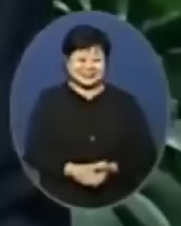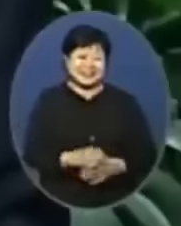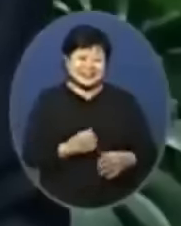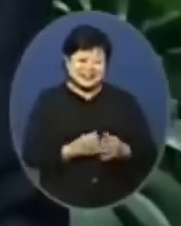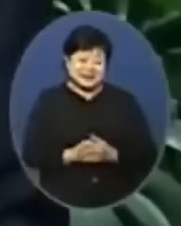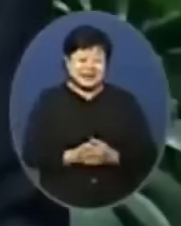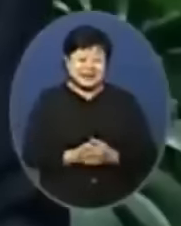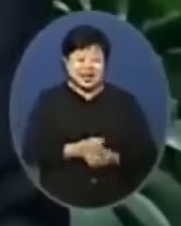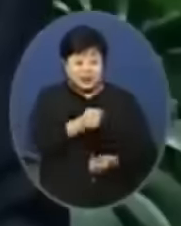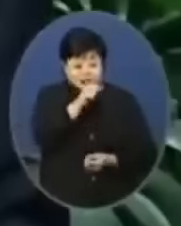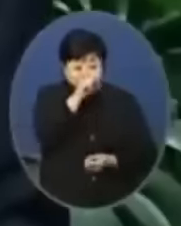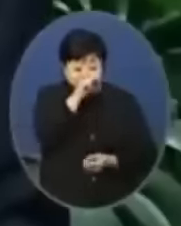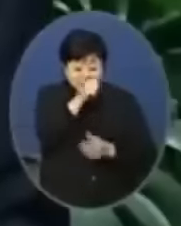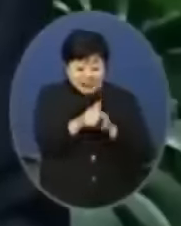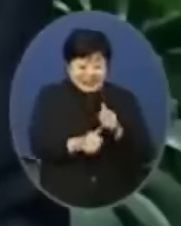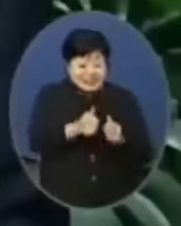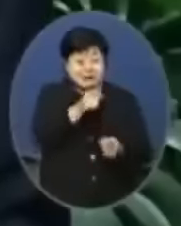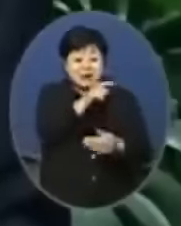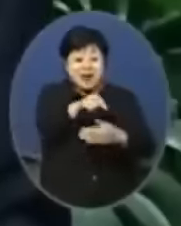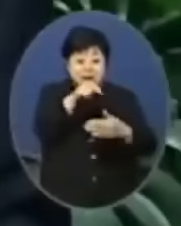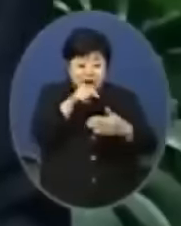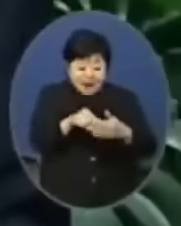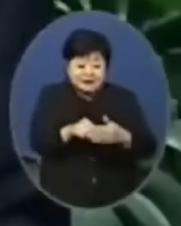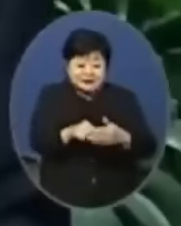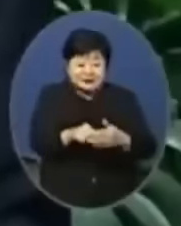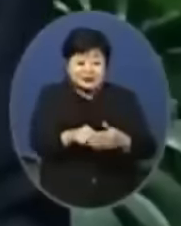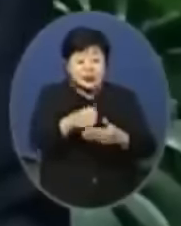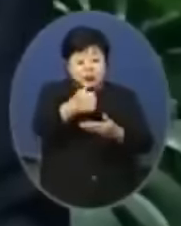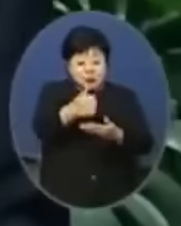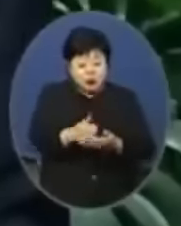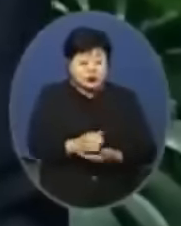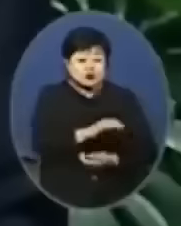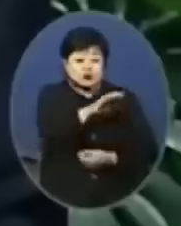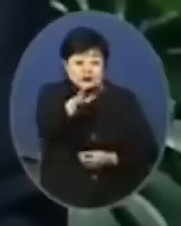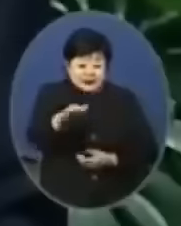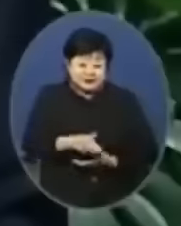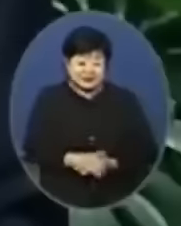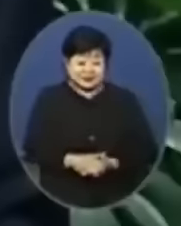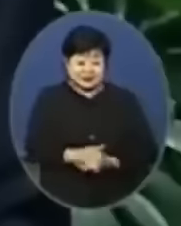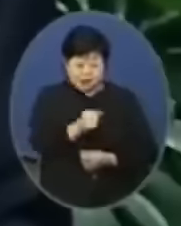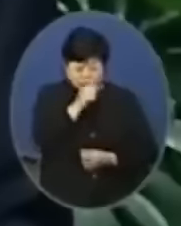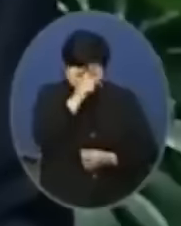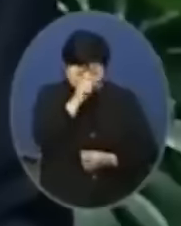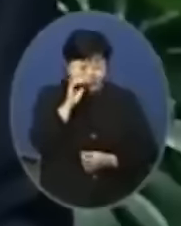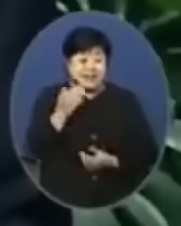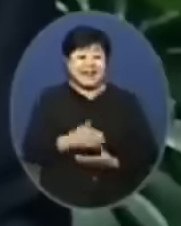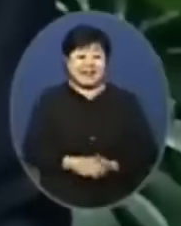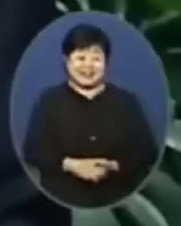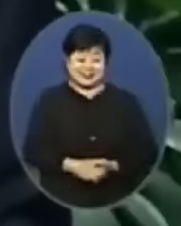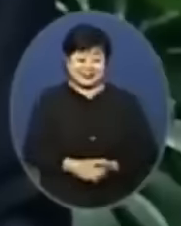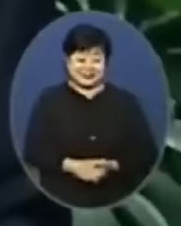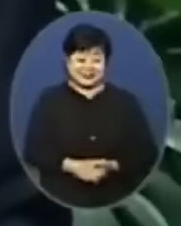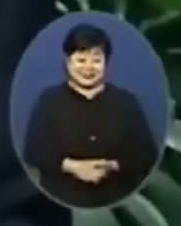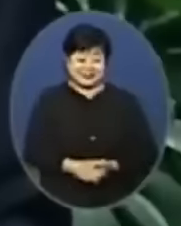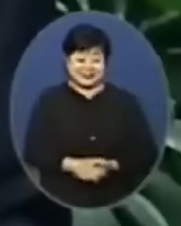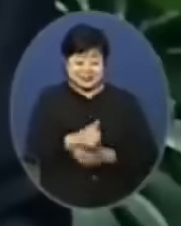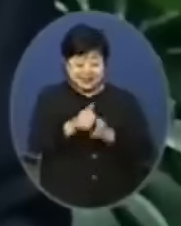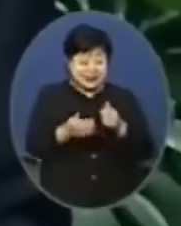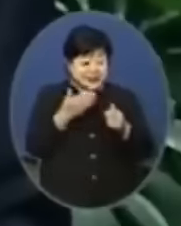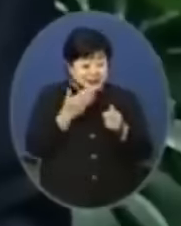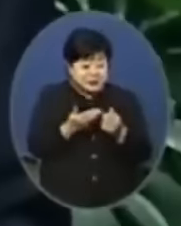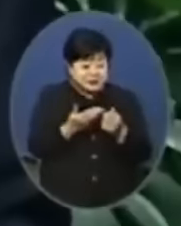그러므로 이 좋은 하나님을 마음속에 모신 우리들은 좋아야 되는 것입니다.